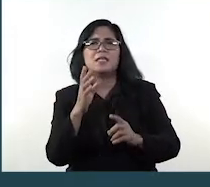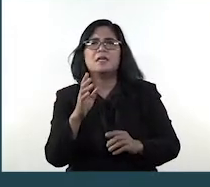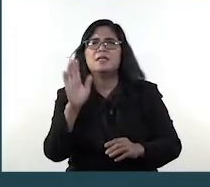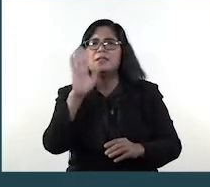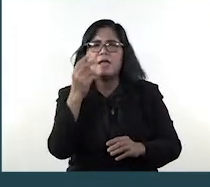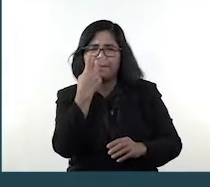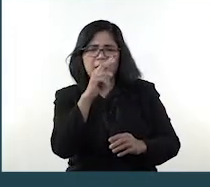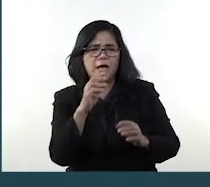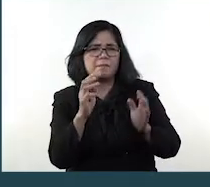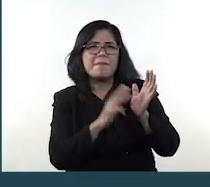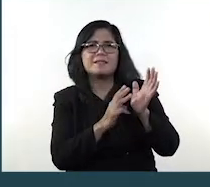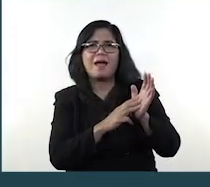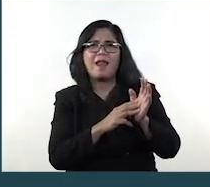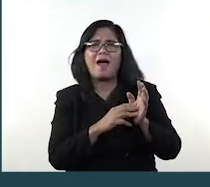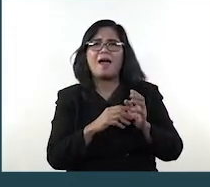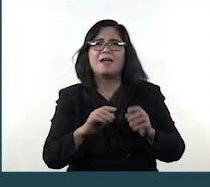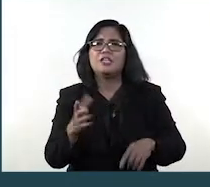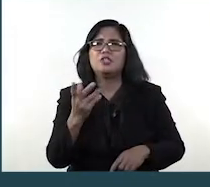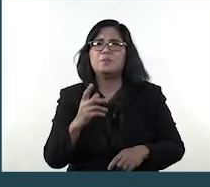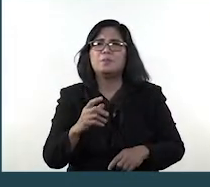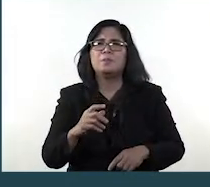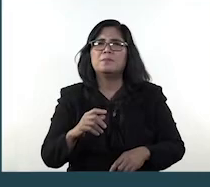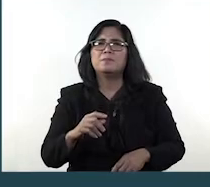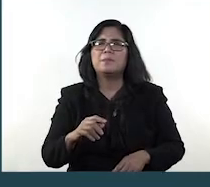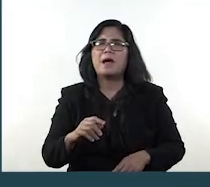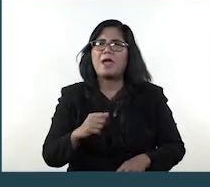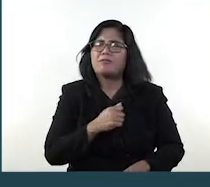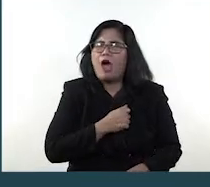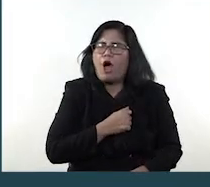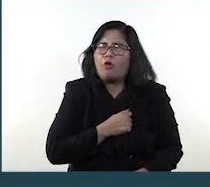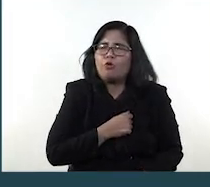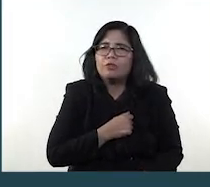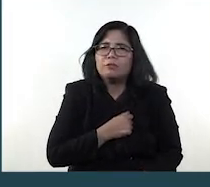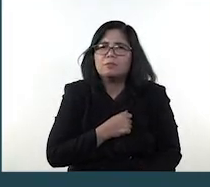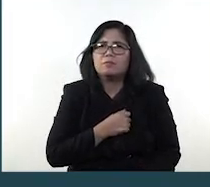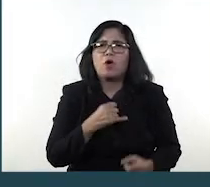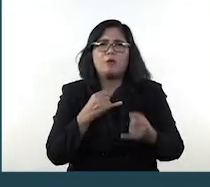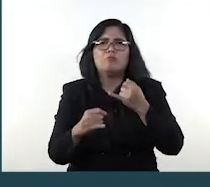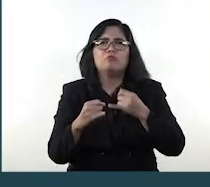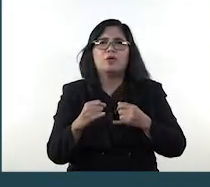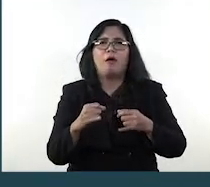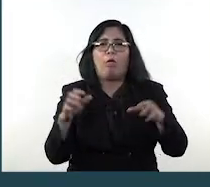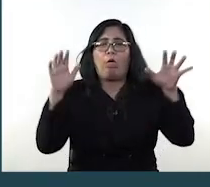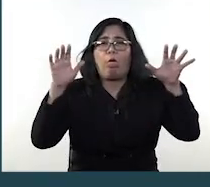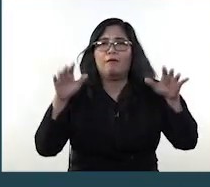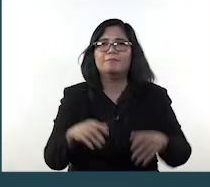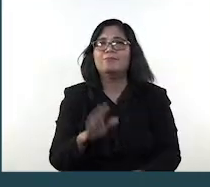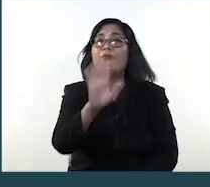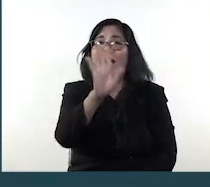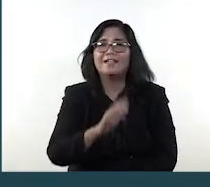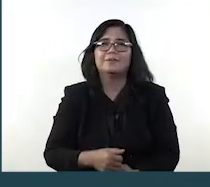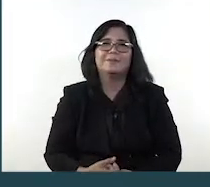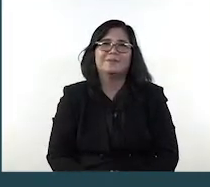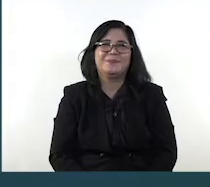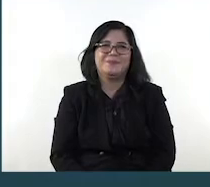tantangan sebagai musuh kehidupan yang menakutkan Hai ada banyak orang kalau lihat masang banyak musuh yang menakutkan juga genderuwo oleh needle